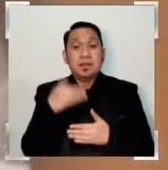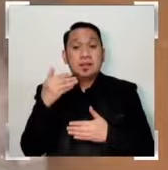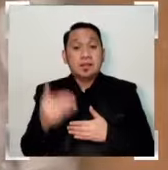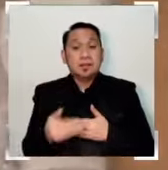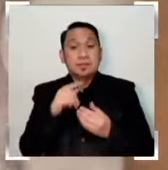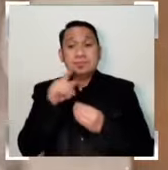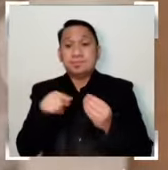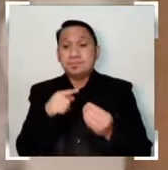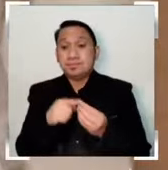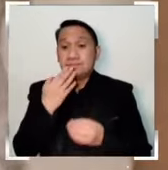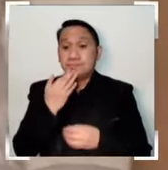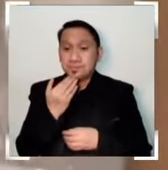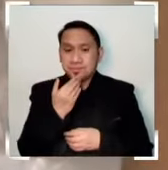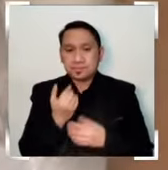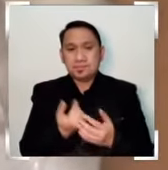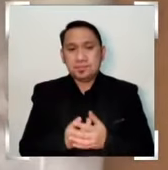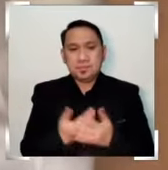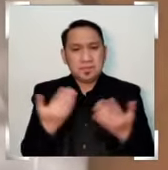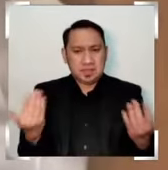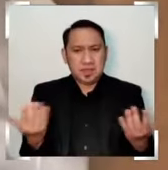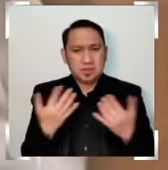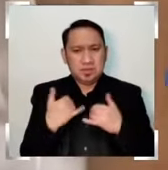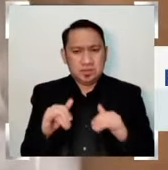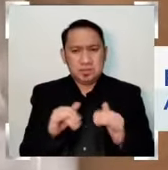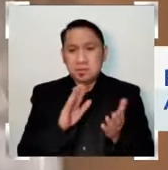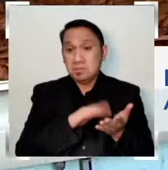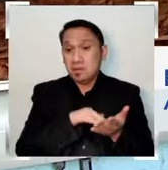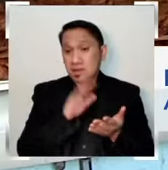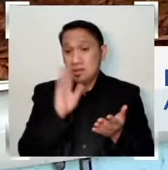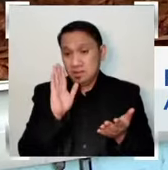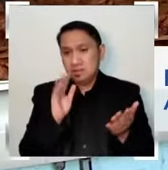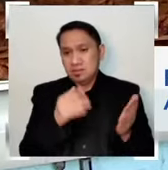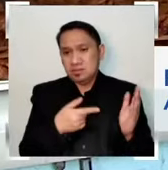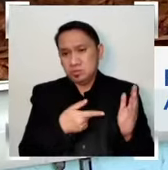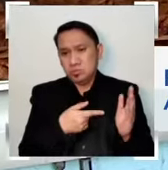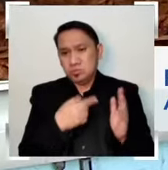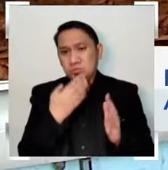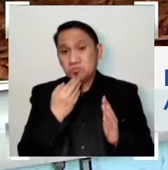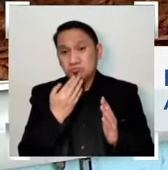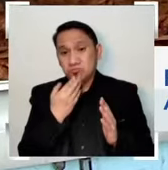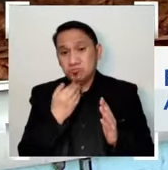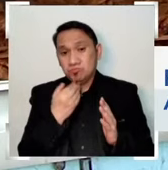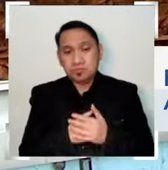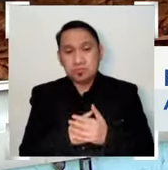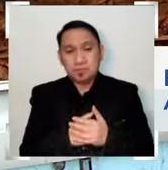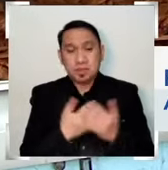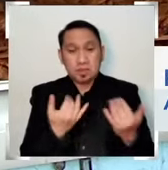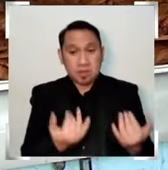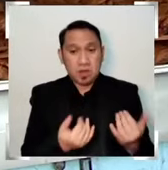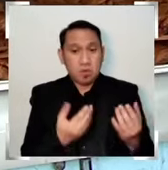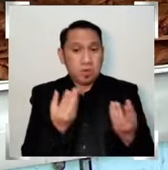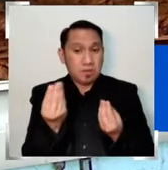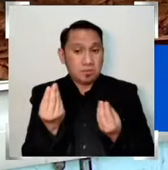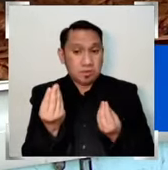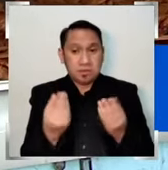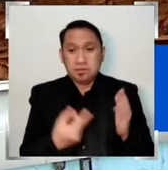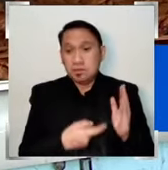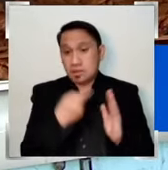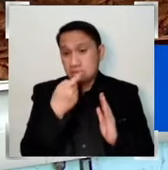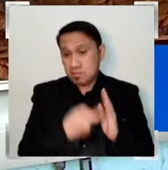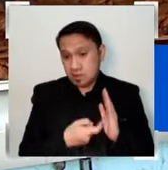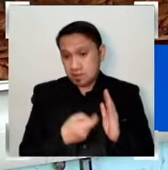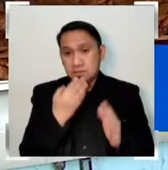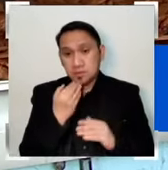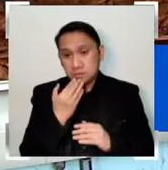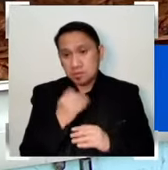pa rin para sa marami ang presyo nito sa maraming pamilihan. Sa pinakahuling price monitoring ng Department of Agriculture, umaabot hanggang